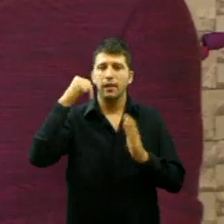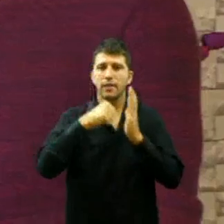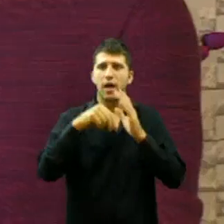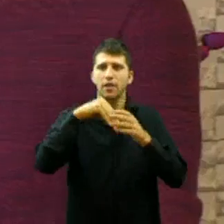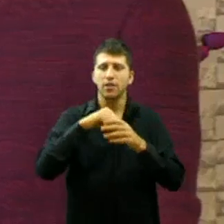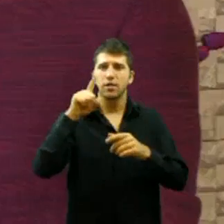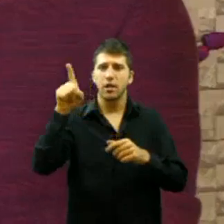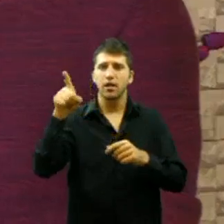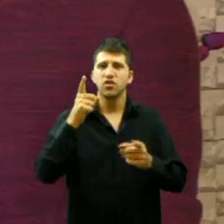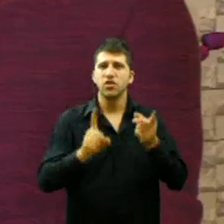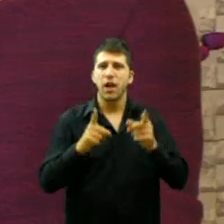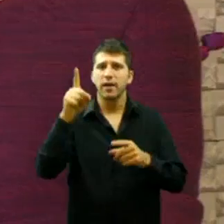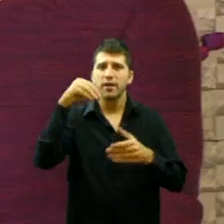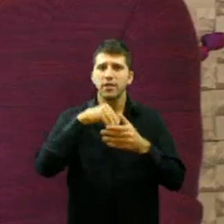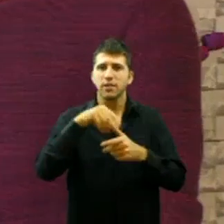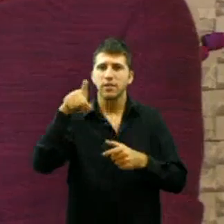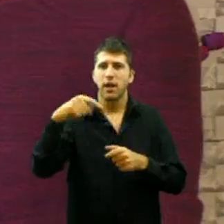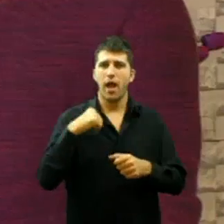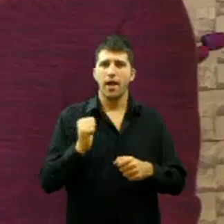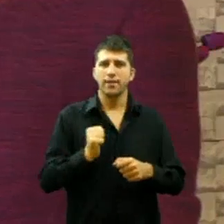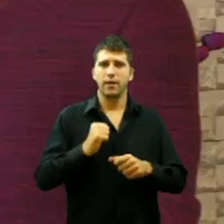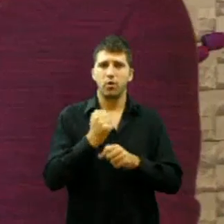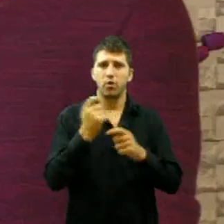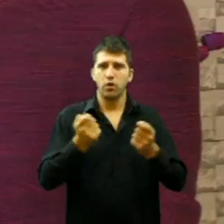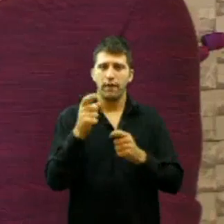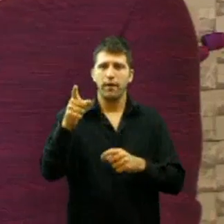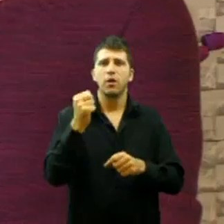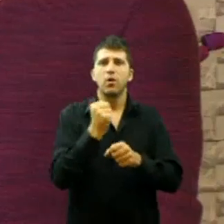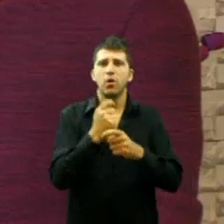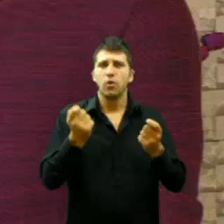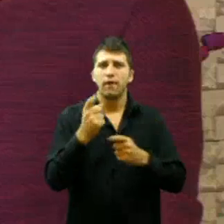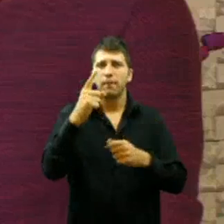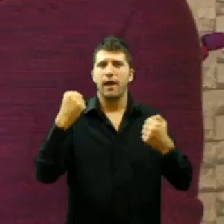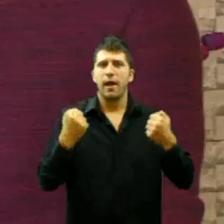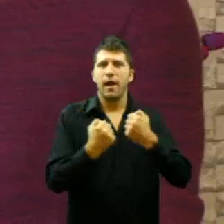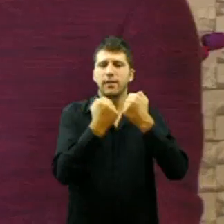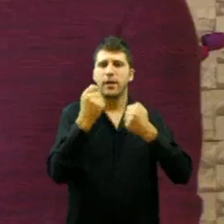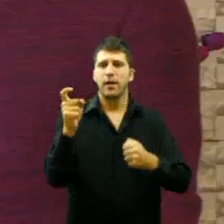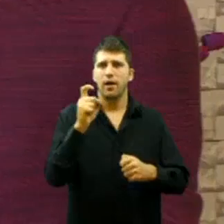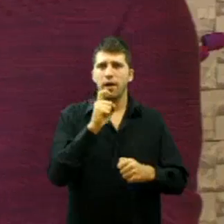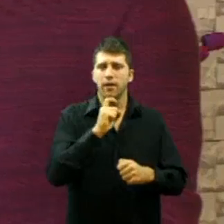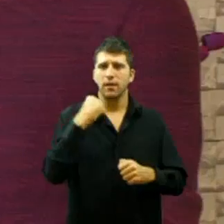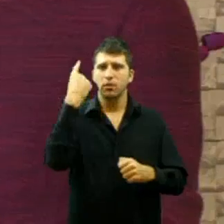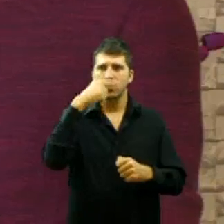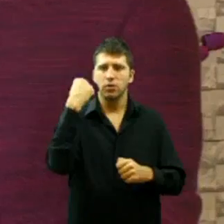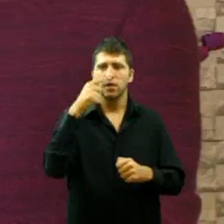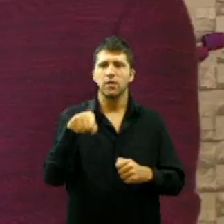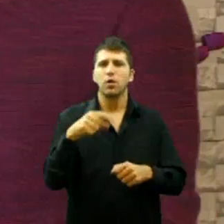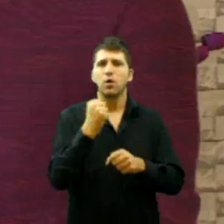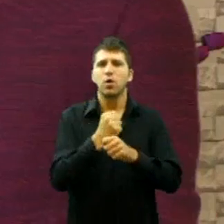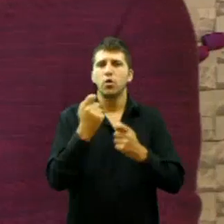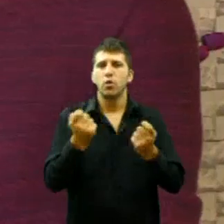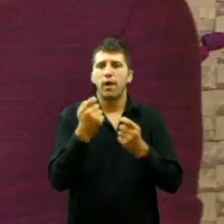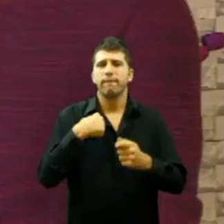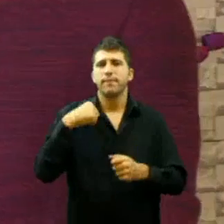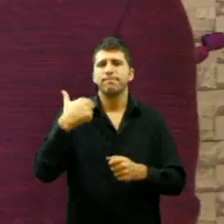Çankırı'da askeri görevimi yaparken görev esnasında geçirdiğim bir kazadan dolayı işte görev malulü gazi